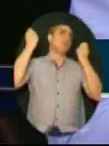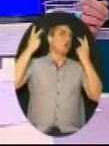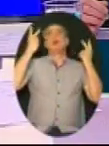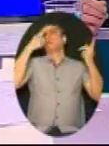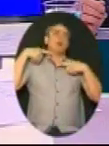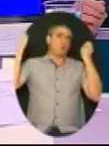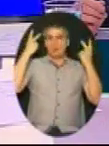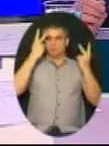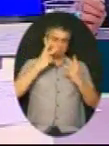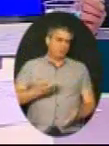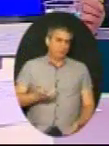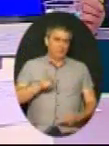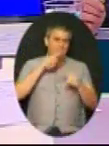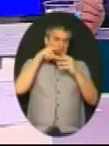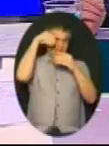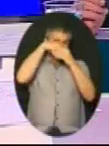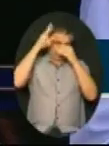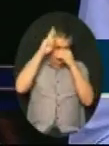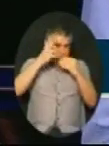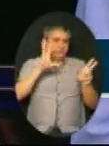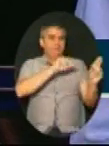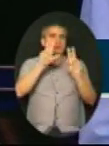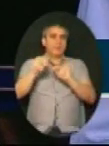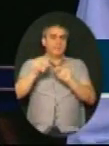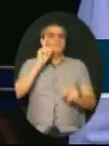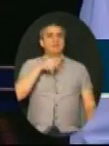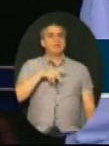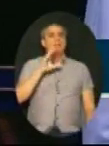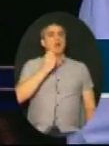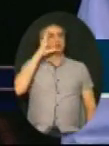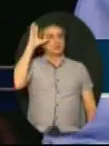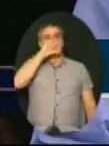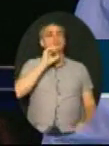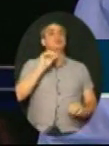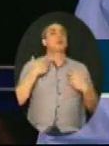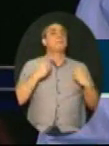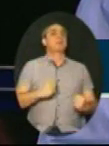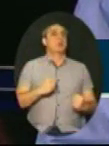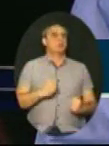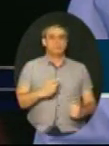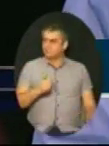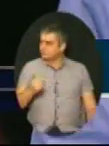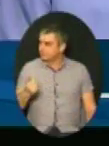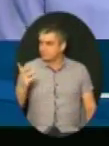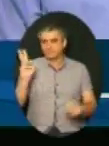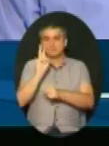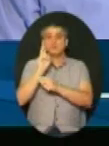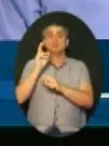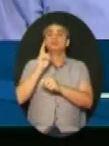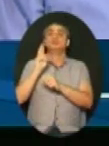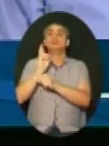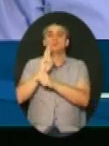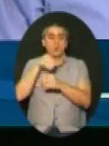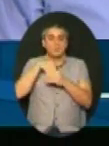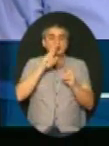חשוב, החינוך היה הכי חשוב, אבל הצביעו לליכוד, כל דבר. הם צריכים ללכת על אג'נדה הביטחונית. הם בורחים להם. שישמרו קודם את